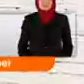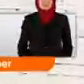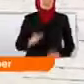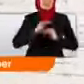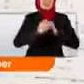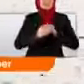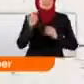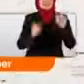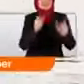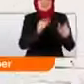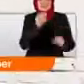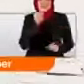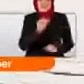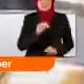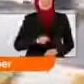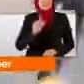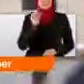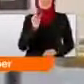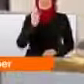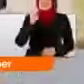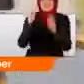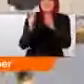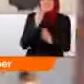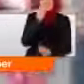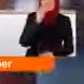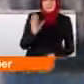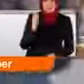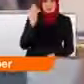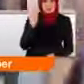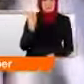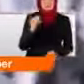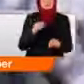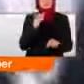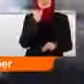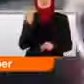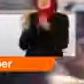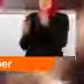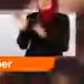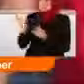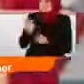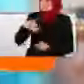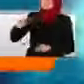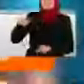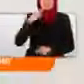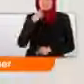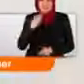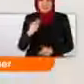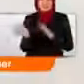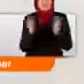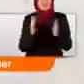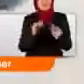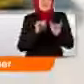taksicilerin yolcunun gideceği yeri beğenmemesi müşteri seçmesi ve sürekli aynı bahanelerle tekrarlamaması herkesin ortak sorunu